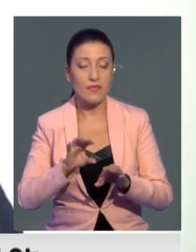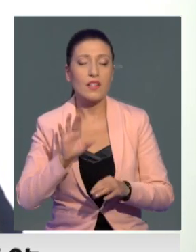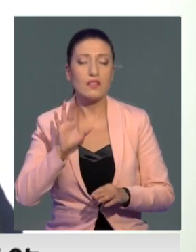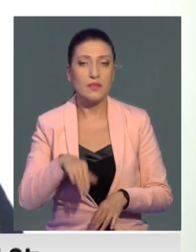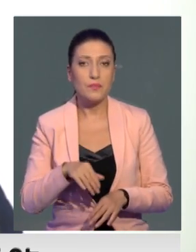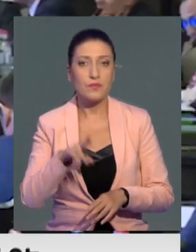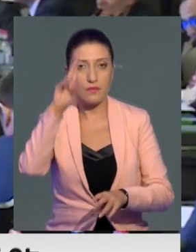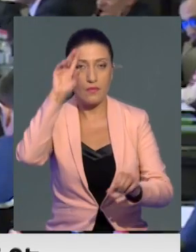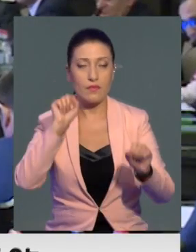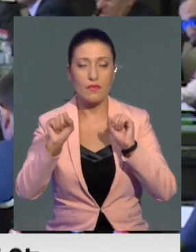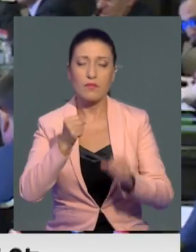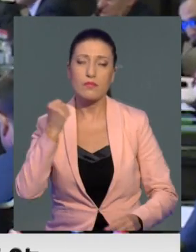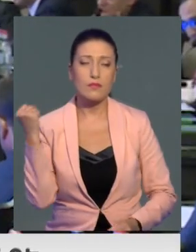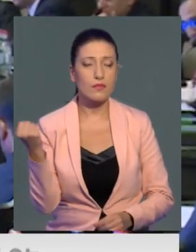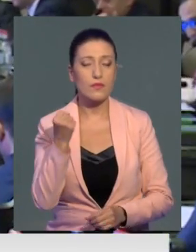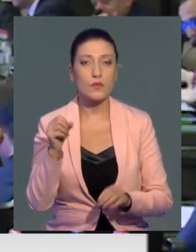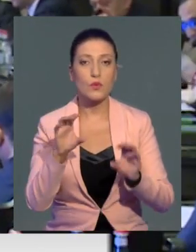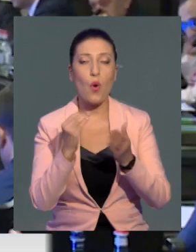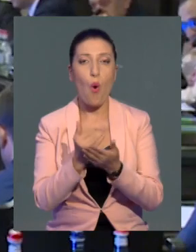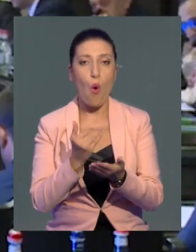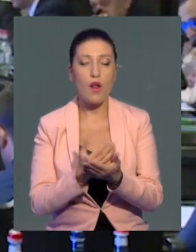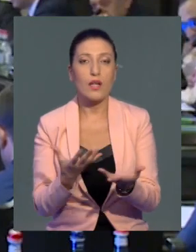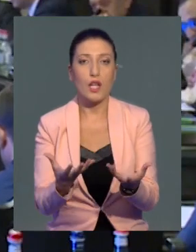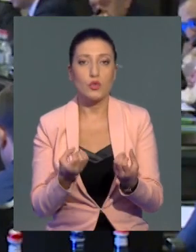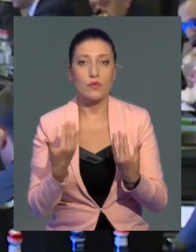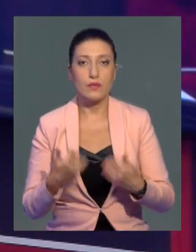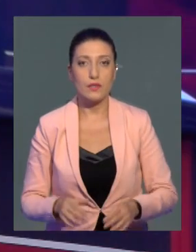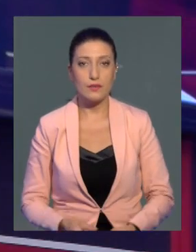գործադիրը անդրդվելի է, նախագիծը ընդունվեց։ Թերեզա Գադաևչյան, Հայլուր։